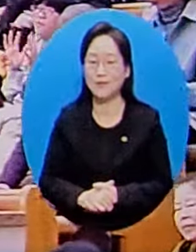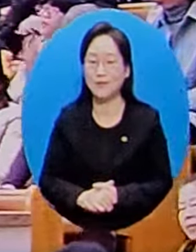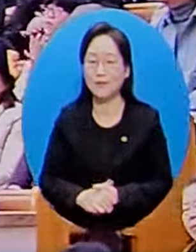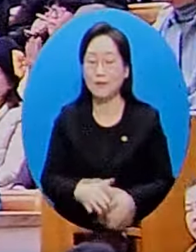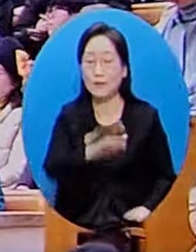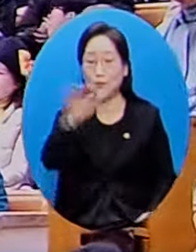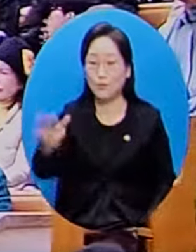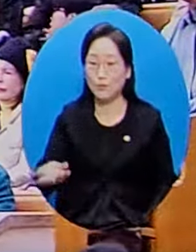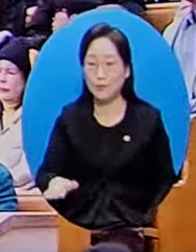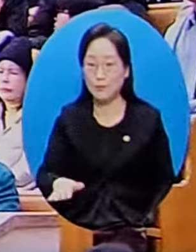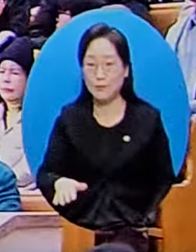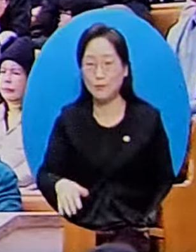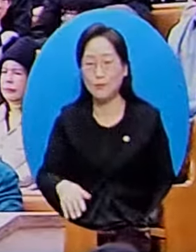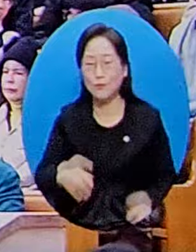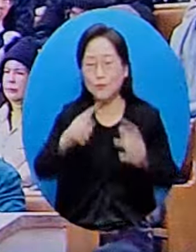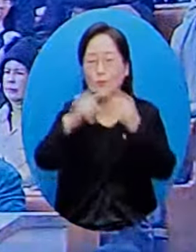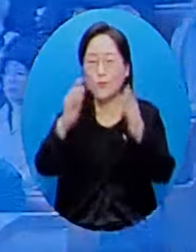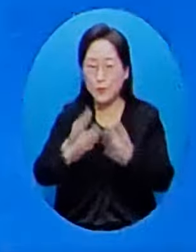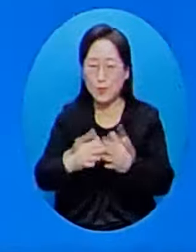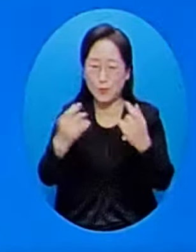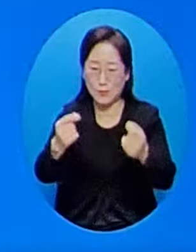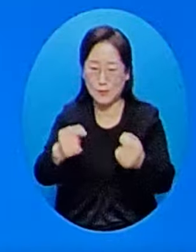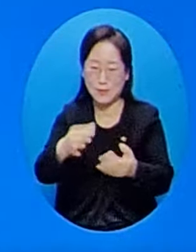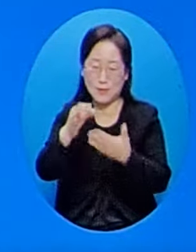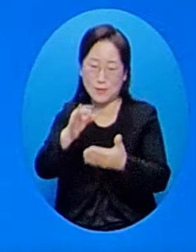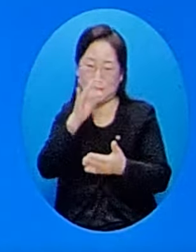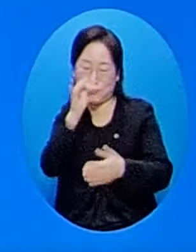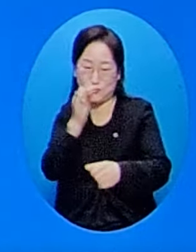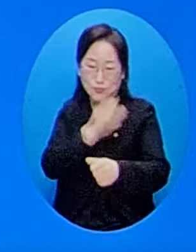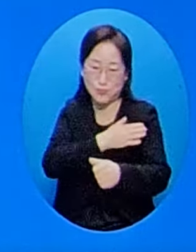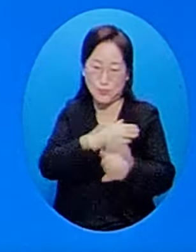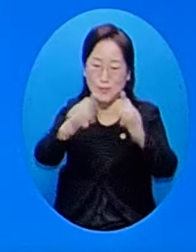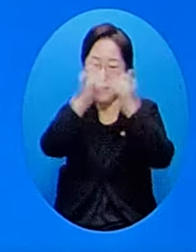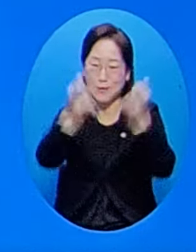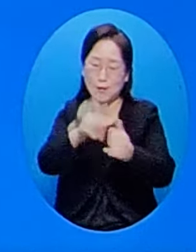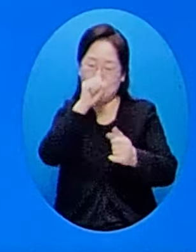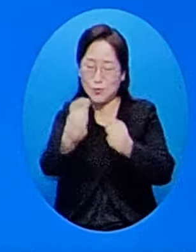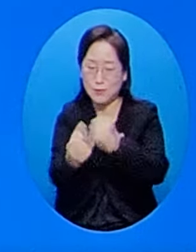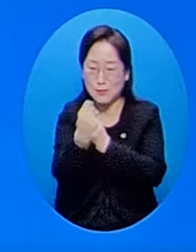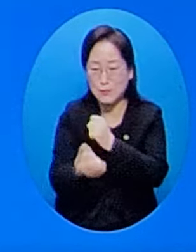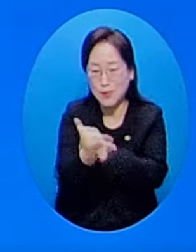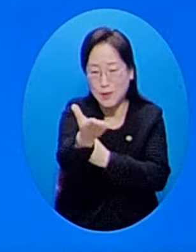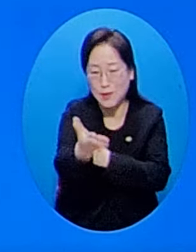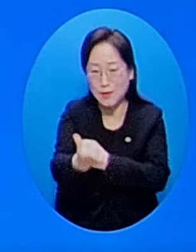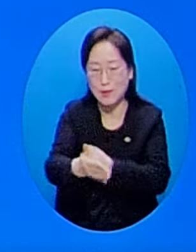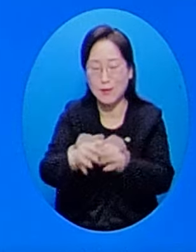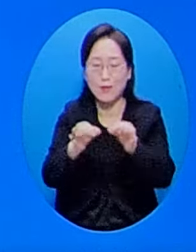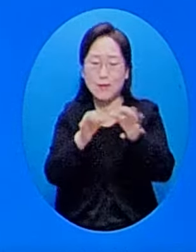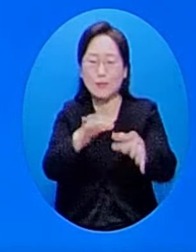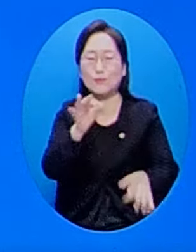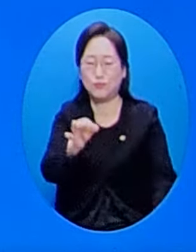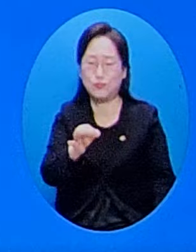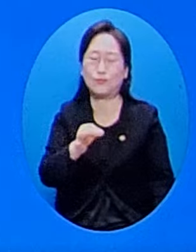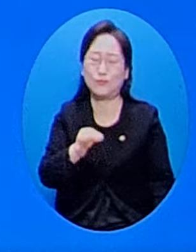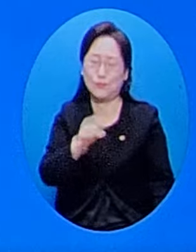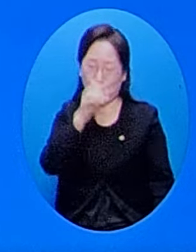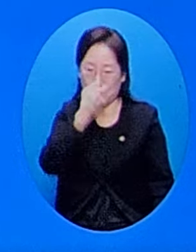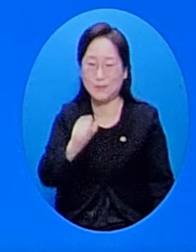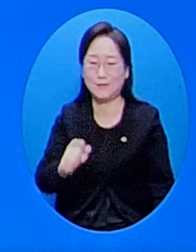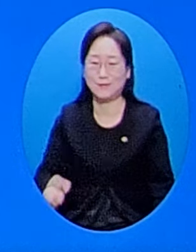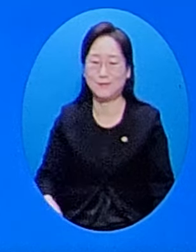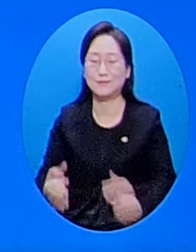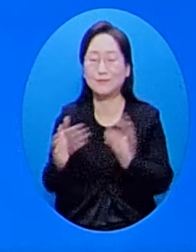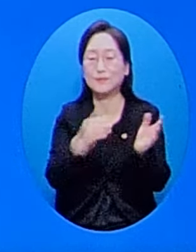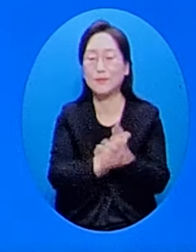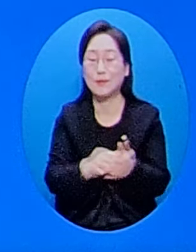우리에게도 큰 재벌들이 많이 나와서 이렇게 사회에 선한 영향을 끼치고 많은 기부를 하는 분들이 많이 나오게 되기를 간절히 소원합니다. 또